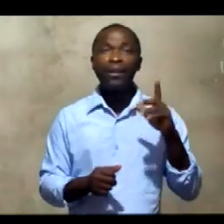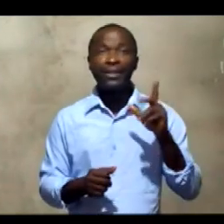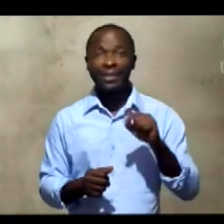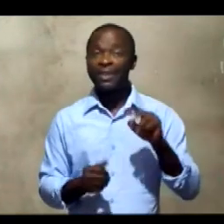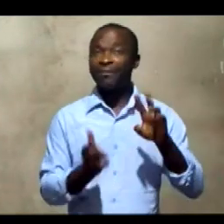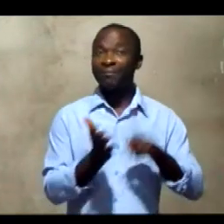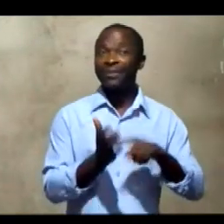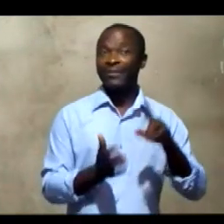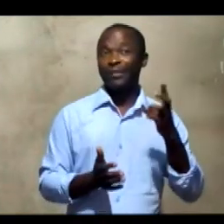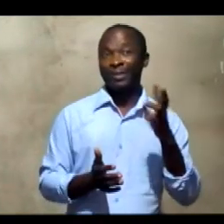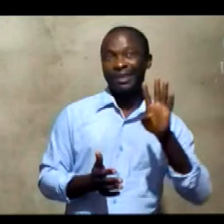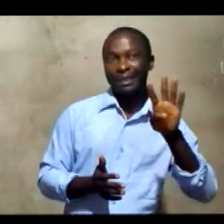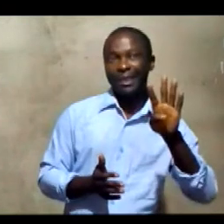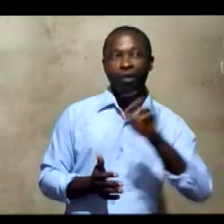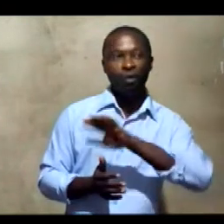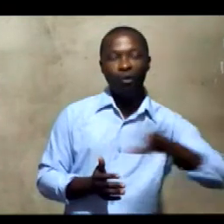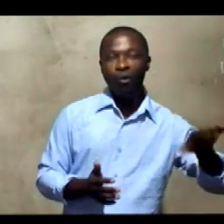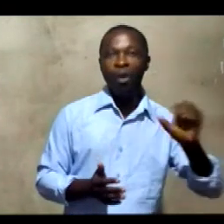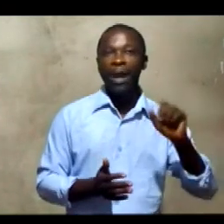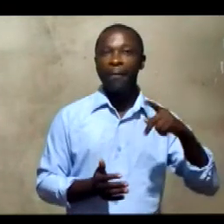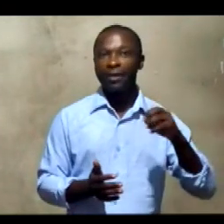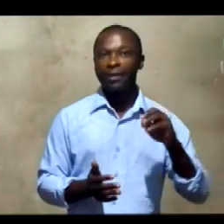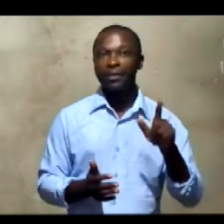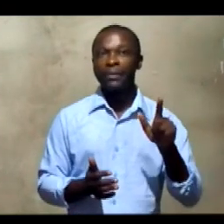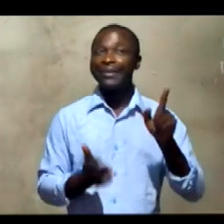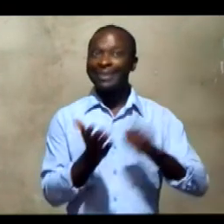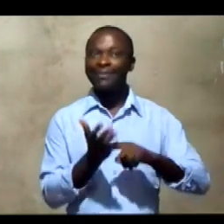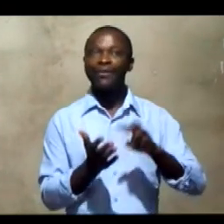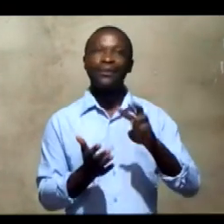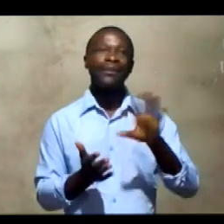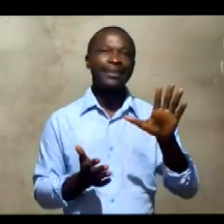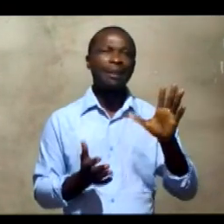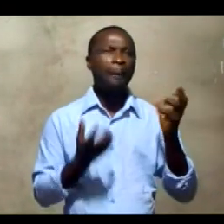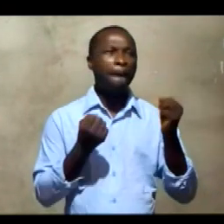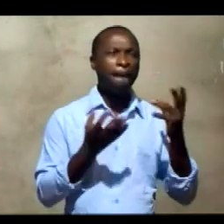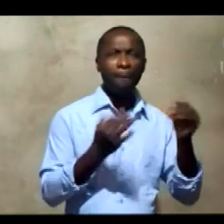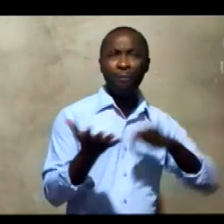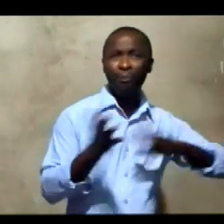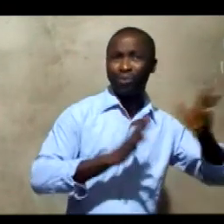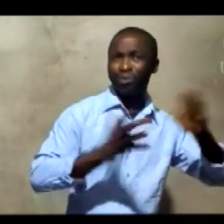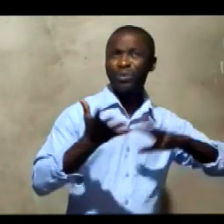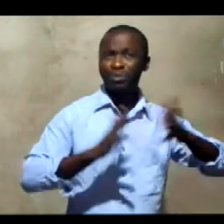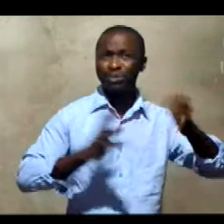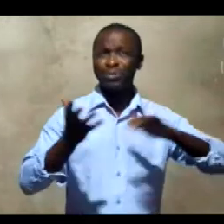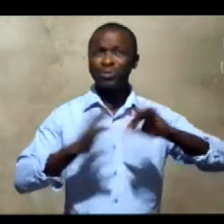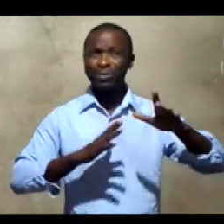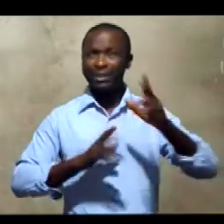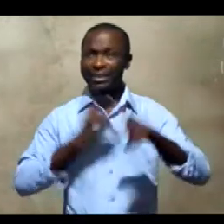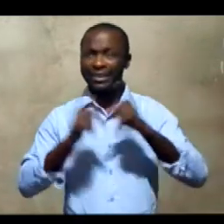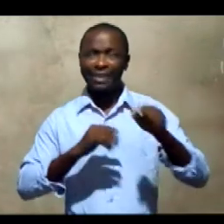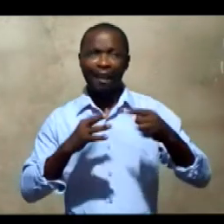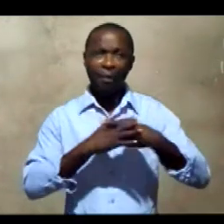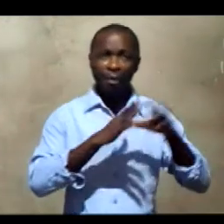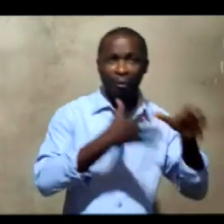d'avril 1985. Elle fut aussi le point de départ des mobilisations contre le régime. Ahmed Ali